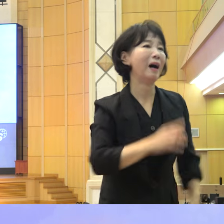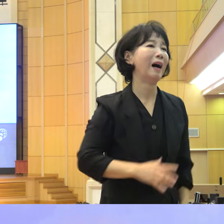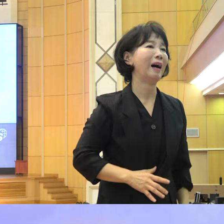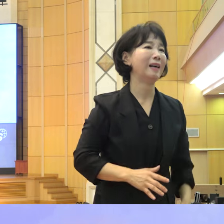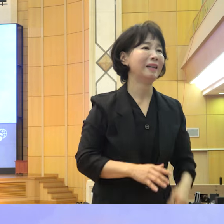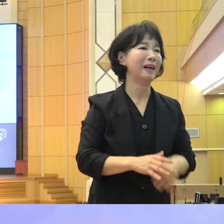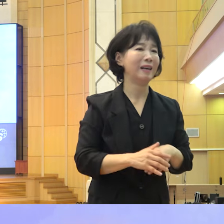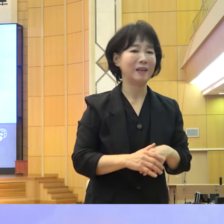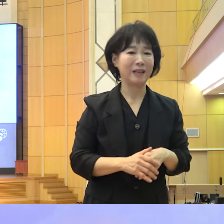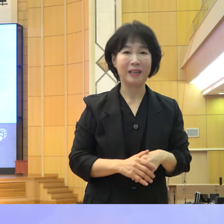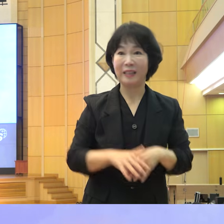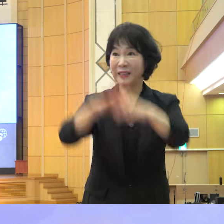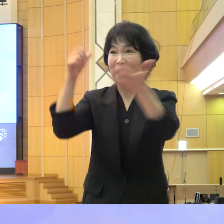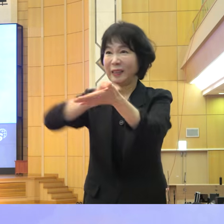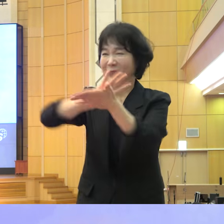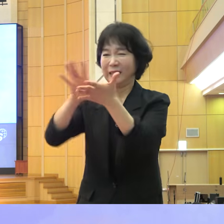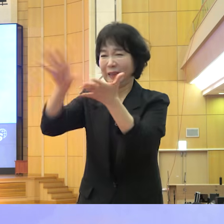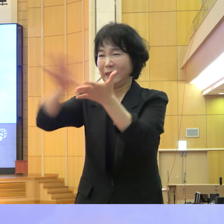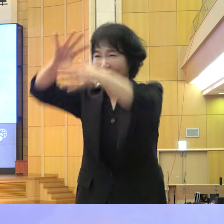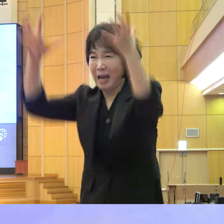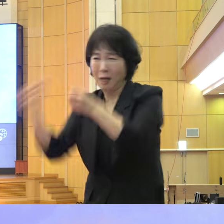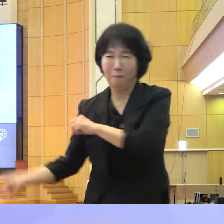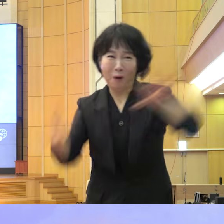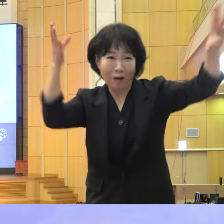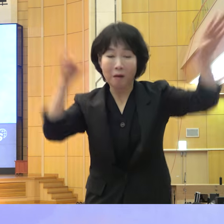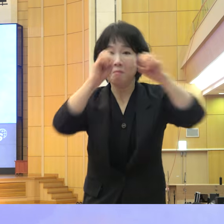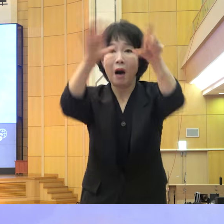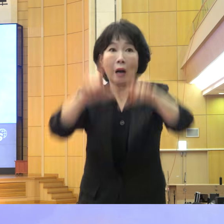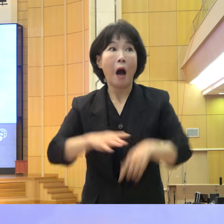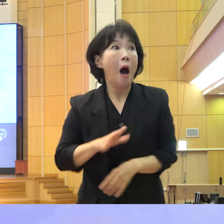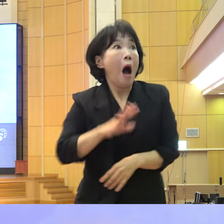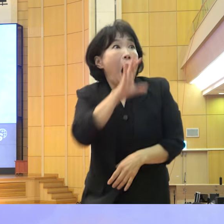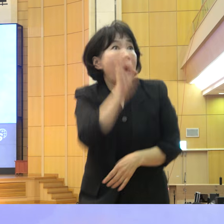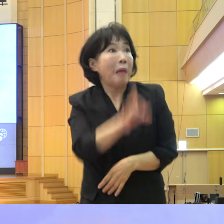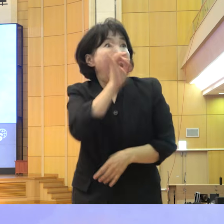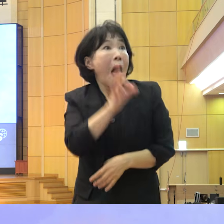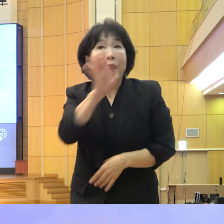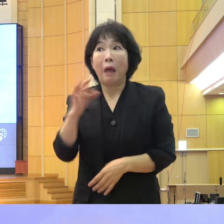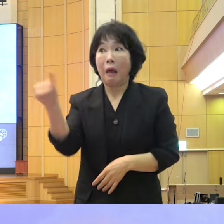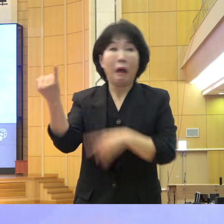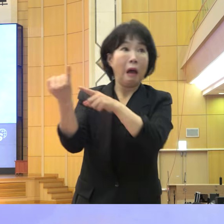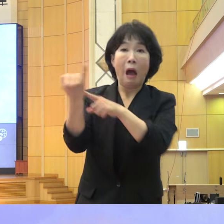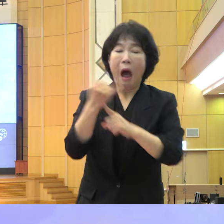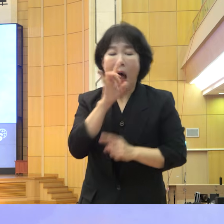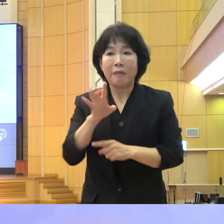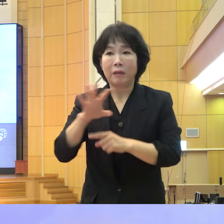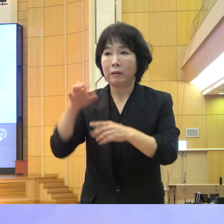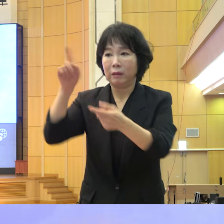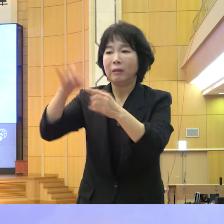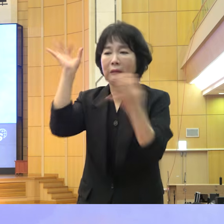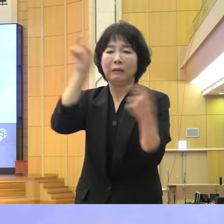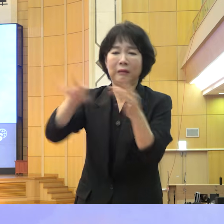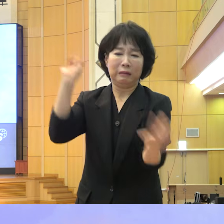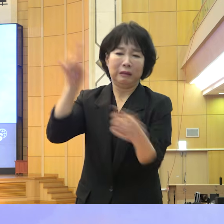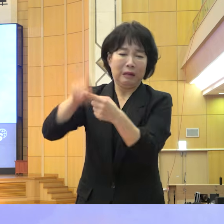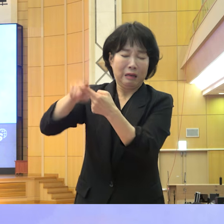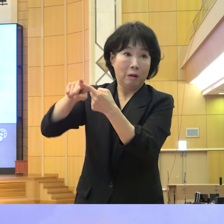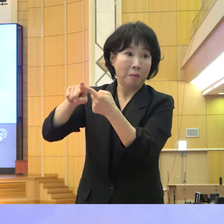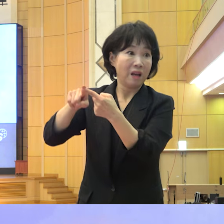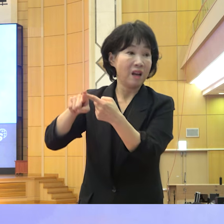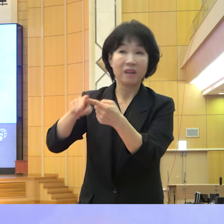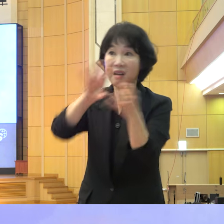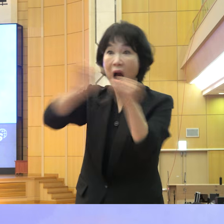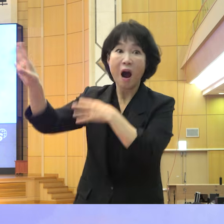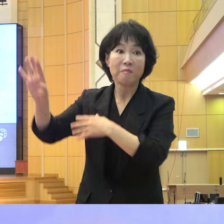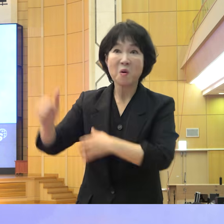내가 그걸 철거하라 그랬거든. 그랬더니 뭐라고 하냐니까, 아이고, 이게 또 이런 거 다 철거해버리면 내가 섬기던 신이